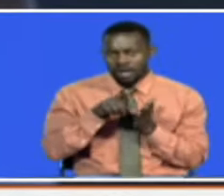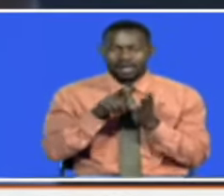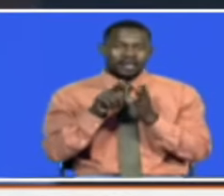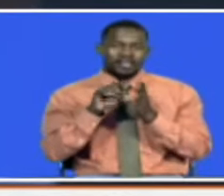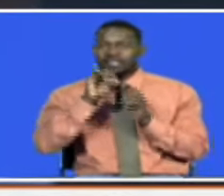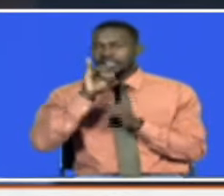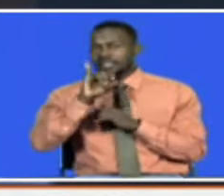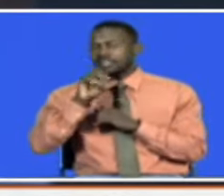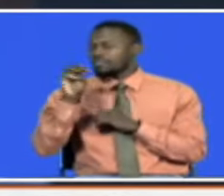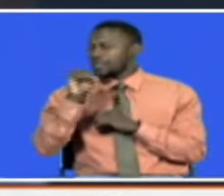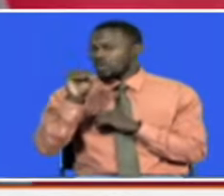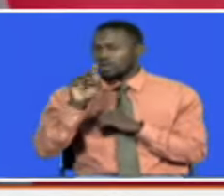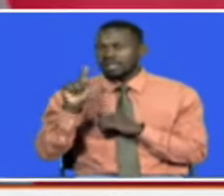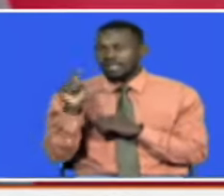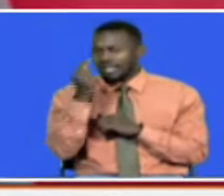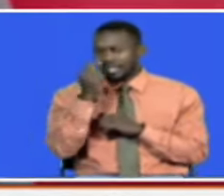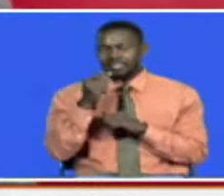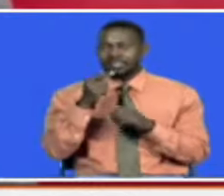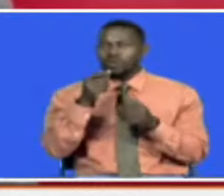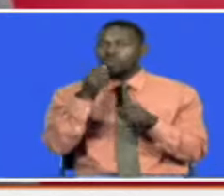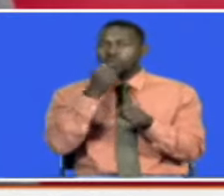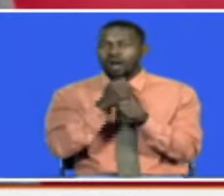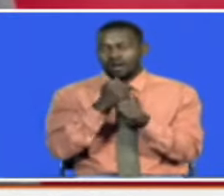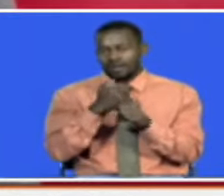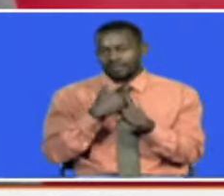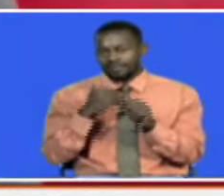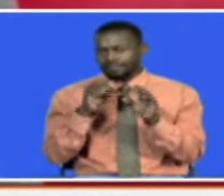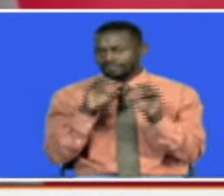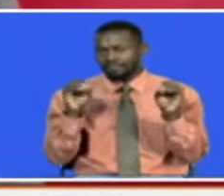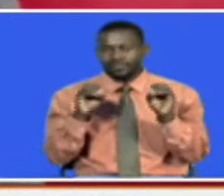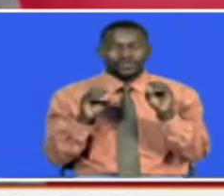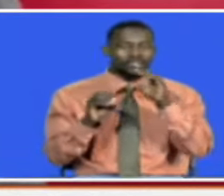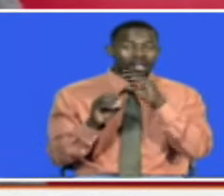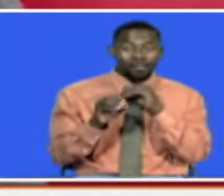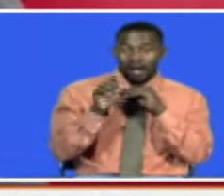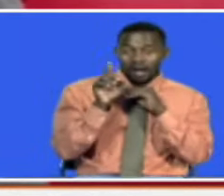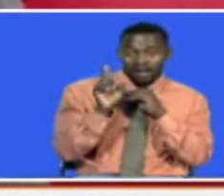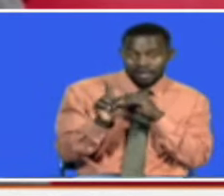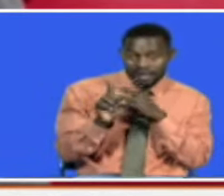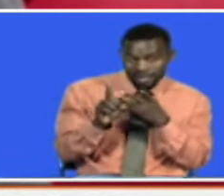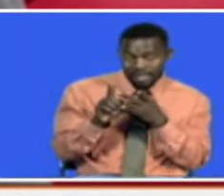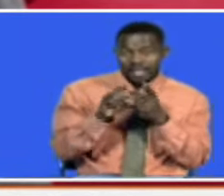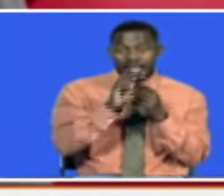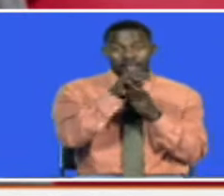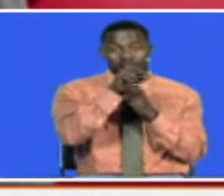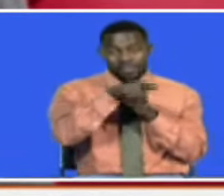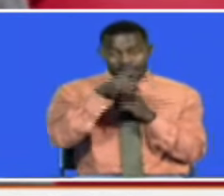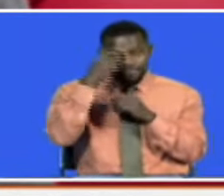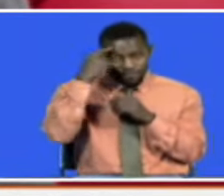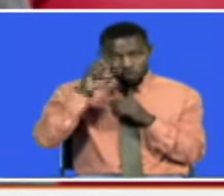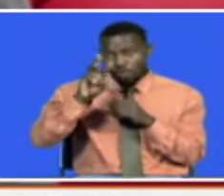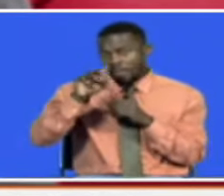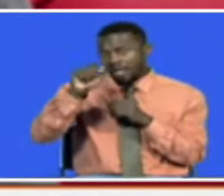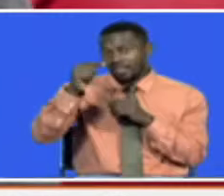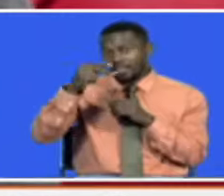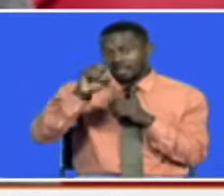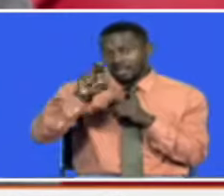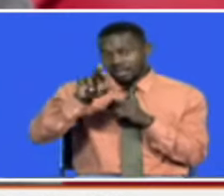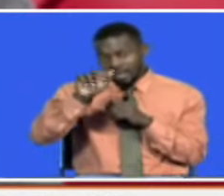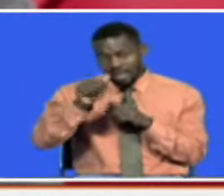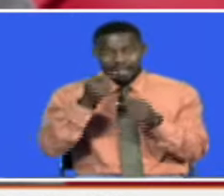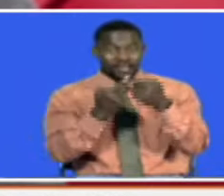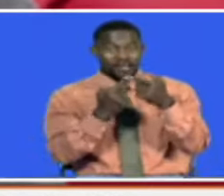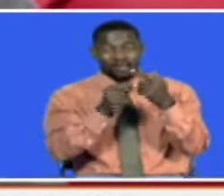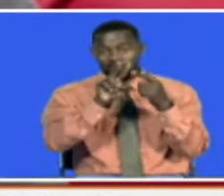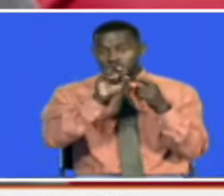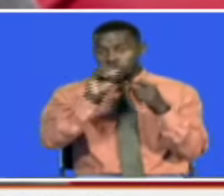6 million Kenyans have no employment. Rigathi alihudumu kwa muhula mmoja pekee kama mbunge wa eneo la Mathira kati ya mwaka